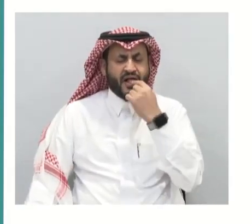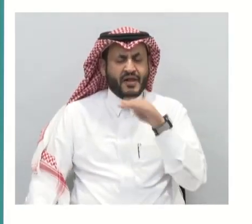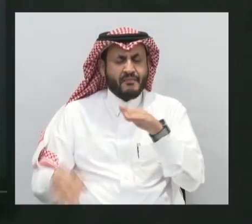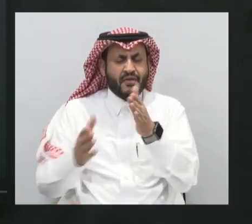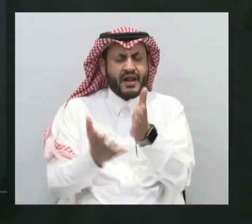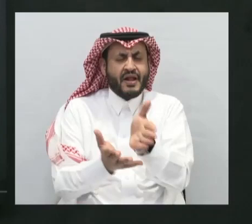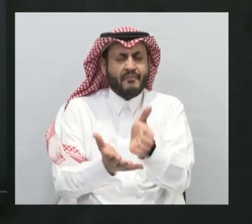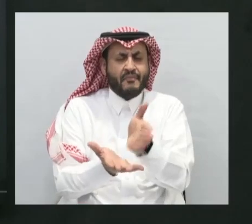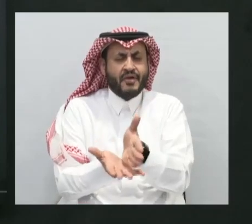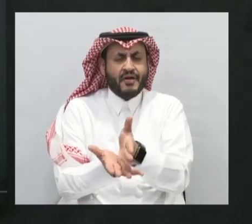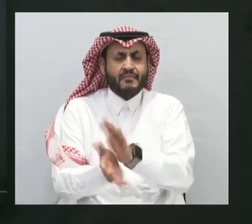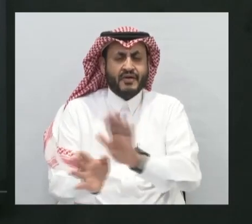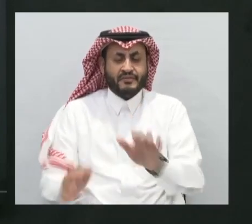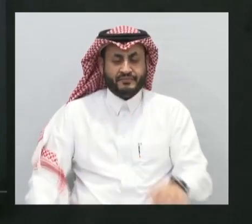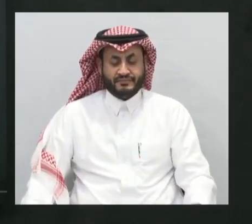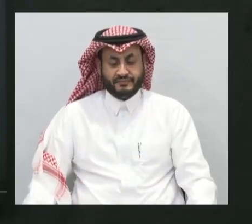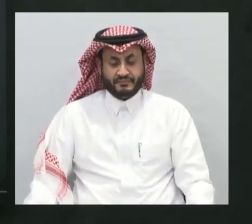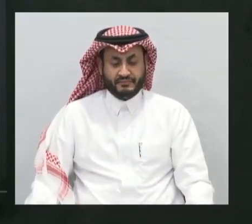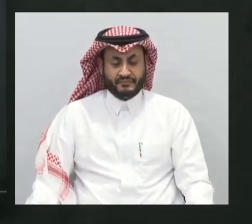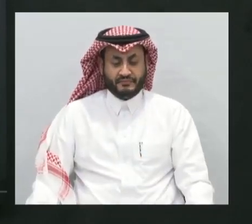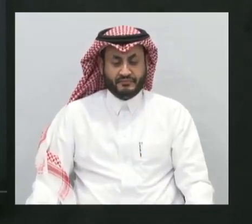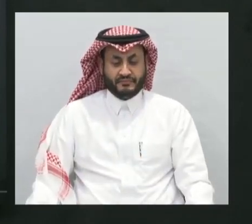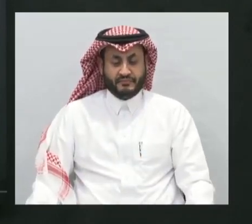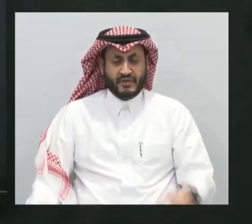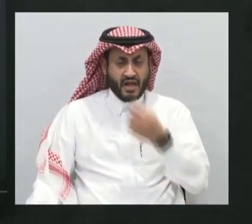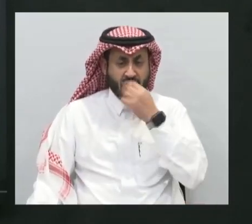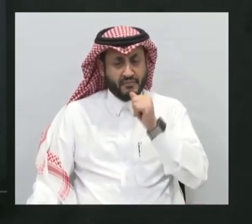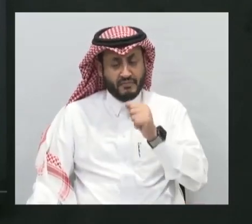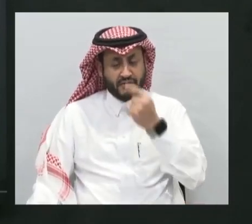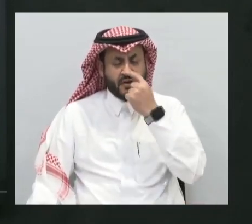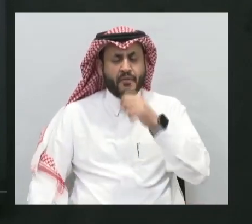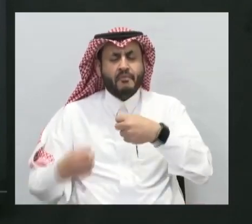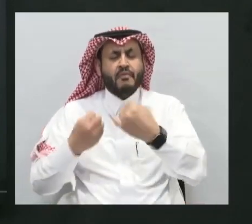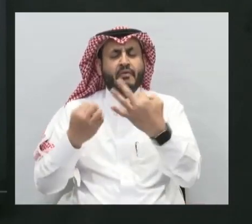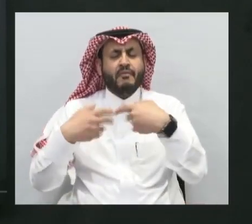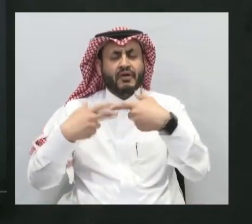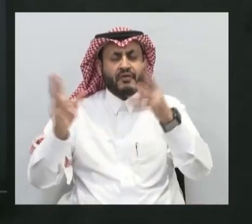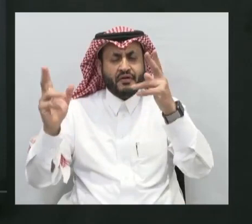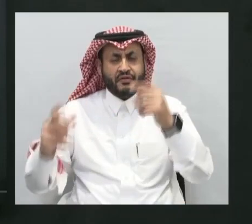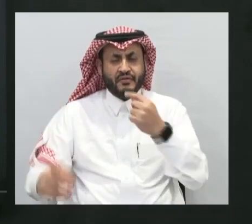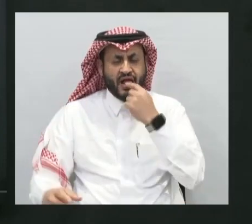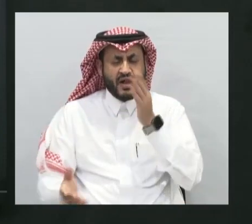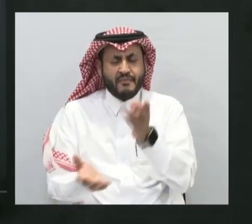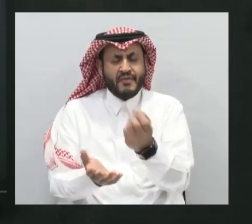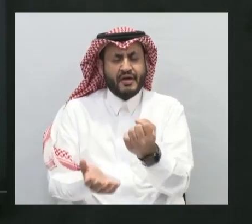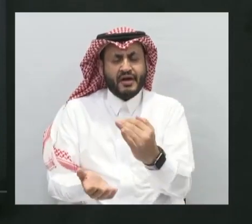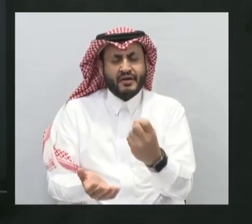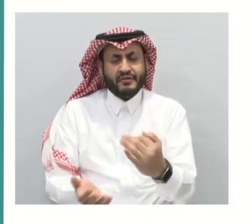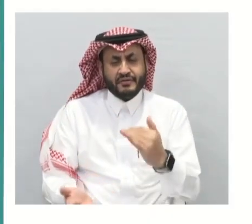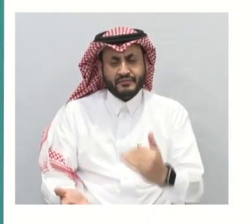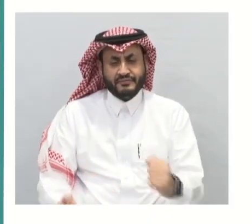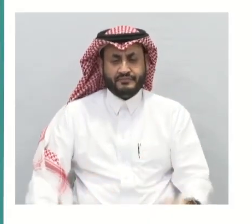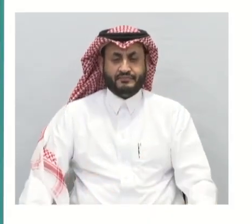انه هناك مواد خطيره او مواد كيميائيه لا يمكن تذوقها اما الشمس نستطيع ان نشم اي رائحه